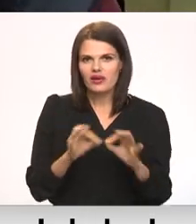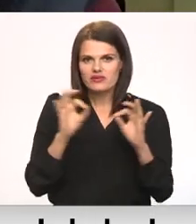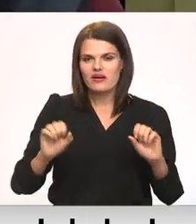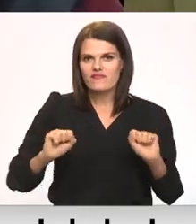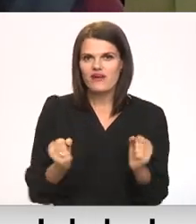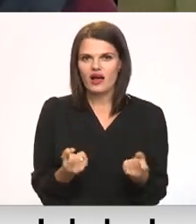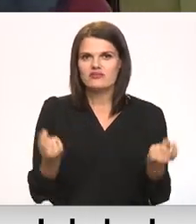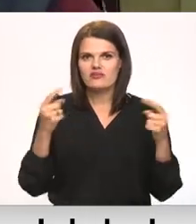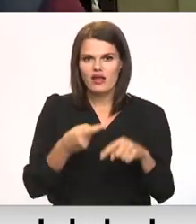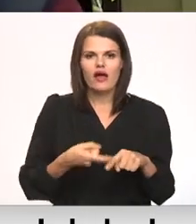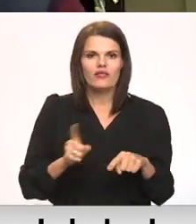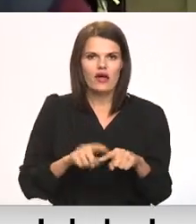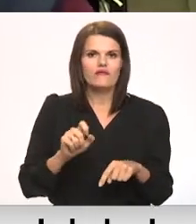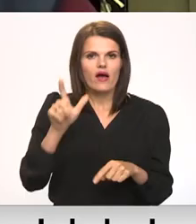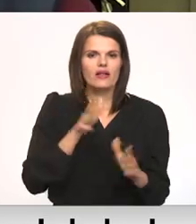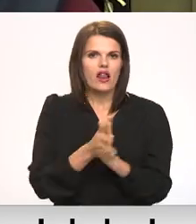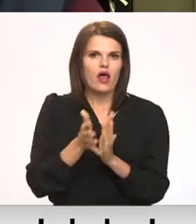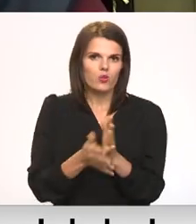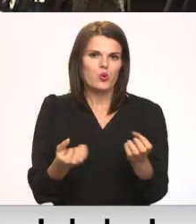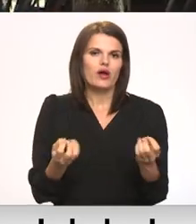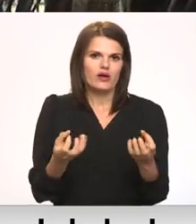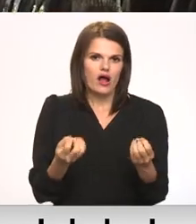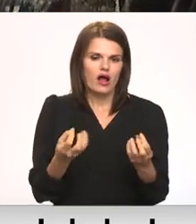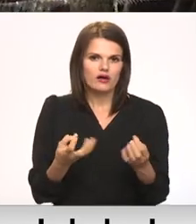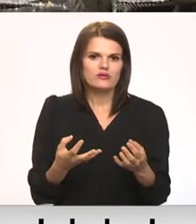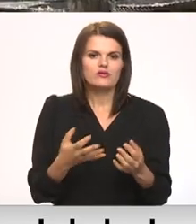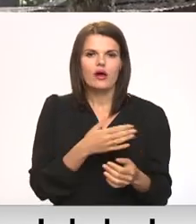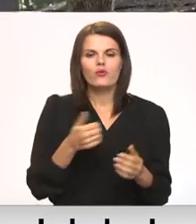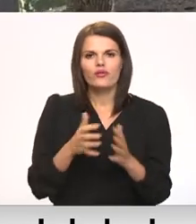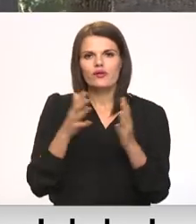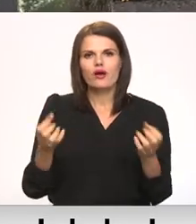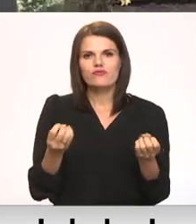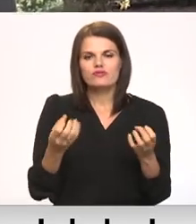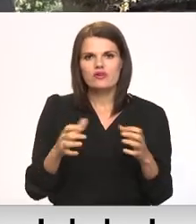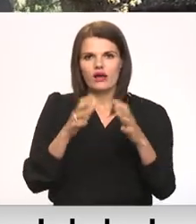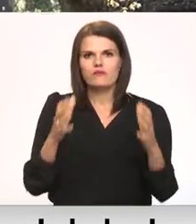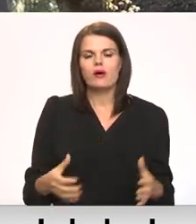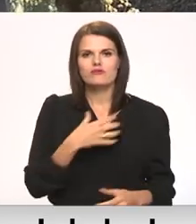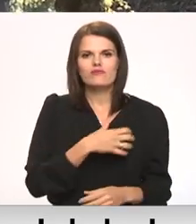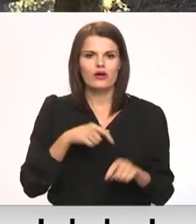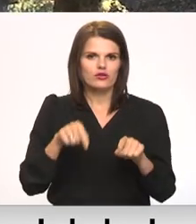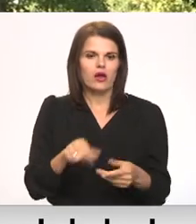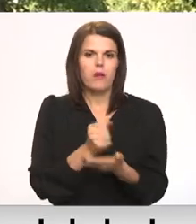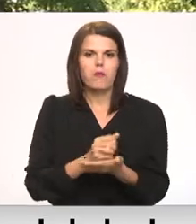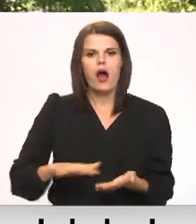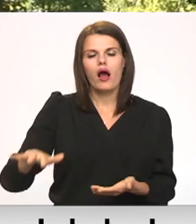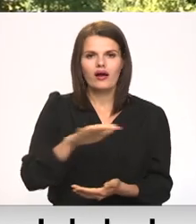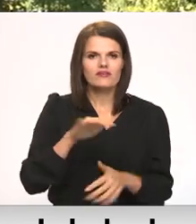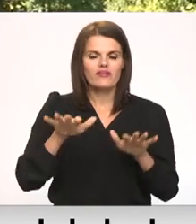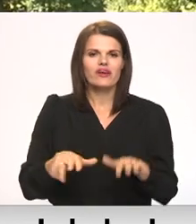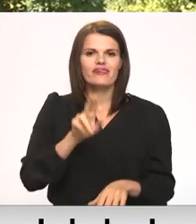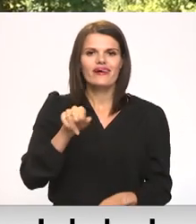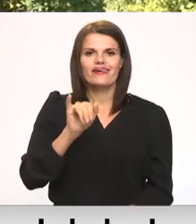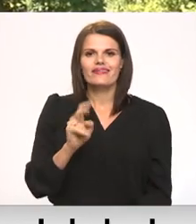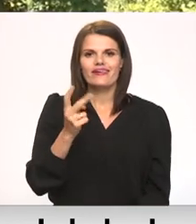vēsāks laiks, tad arī iet vairāk gāze, tā kā, nu, tāda. Gana daudz gāzes balonu vajadzīgi šajā pagastā Dikļos RTV.